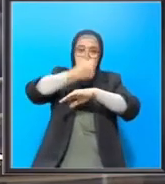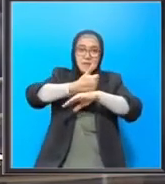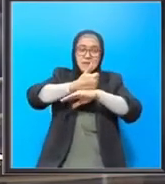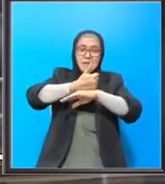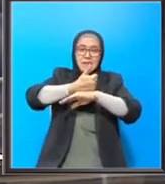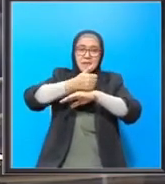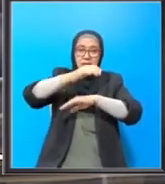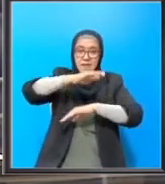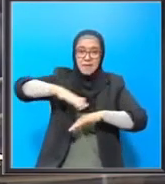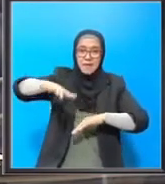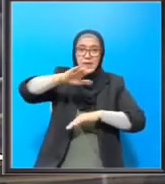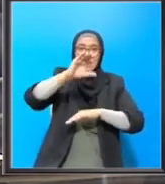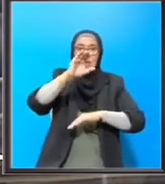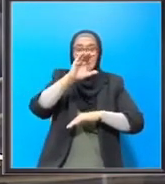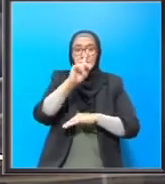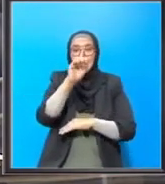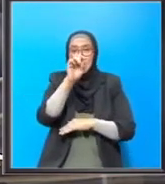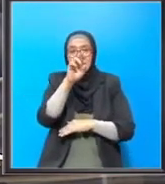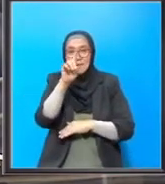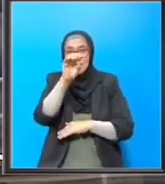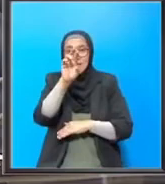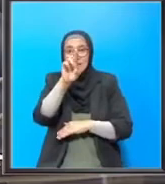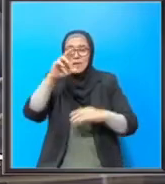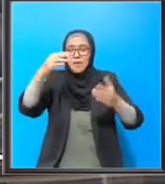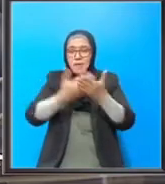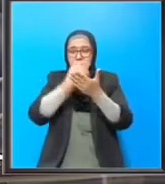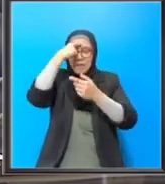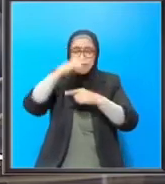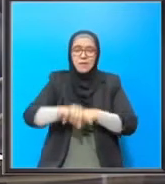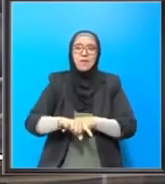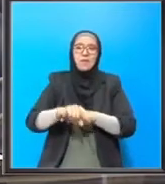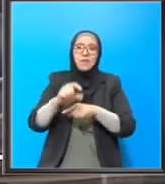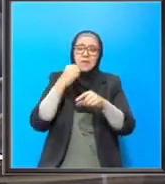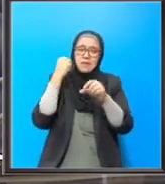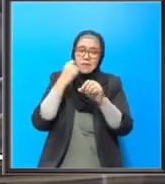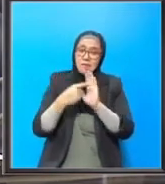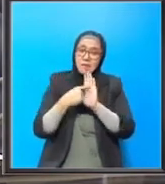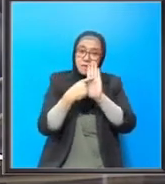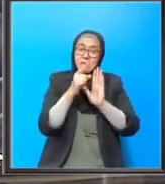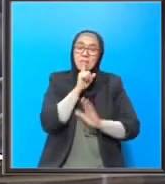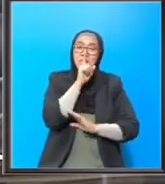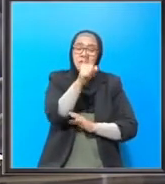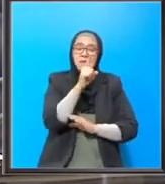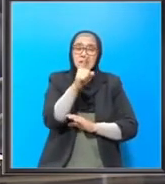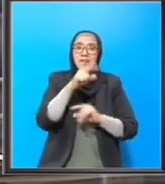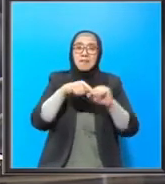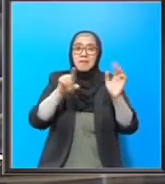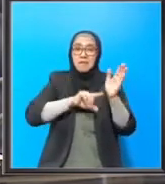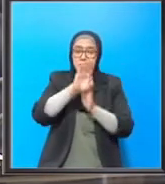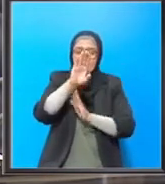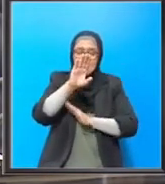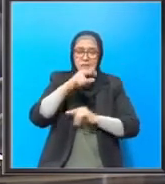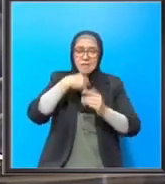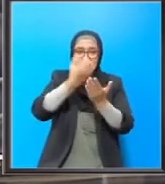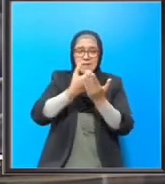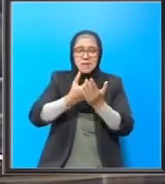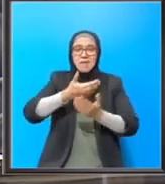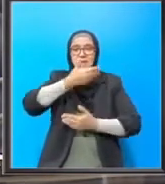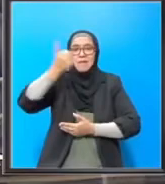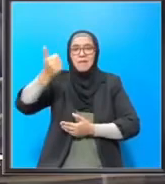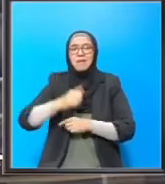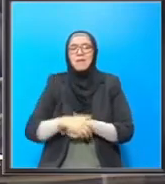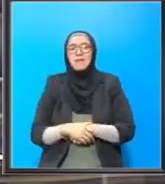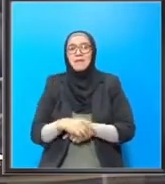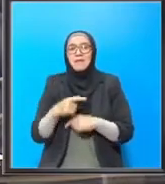2007 sebagai usaha memastikan keseimbangan ekonomi lebih mantap khususnya dalam setiap lancongan credo